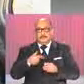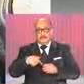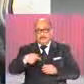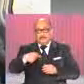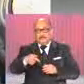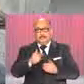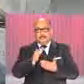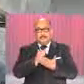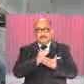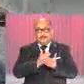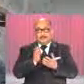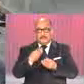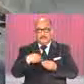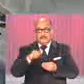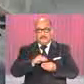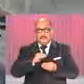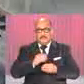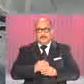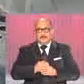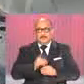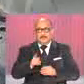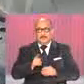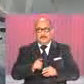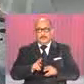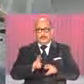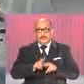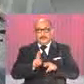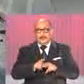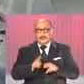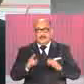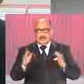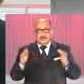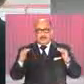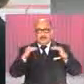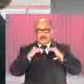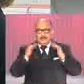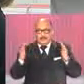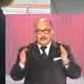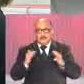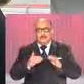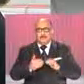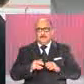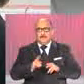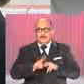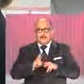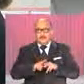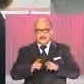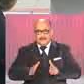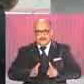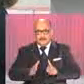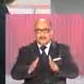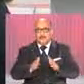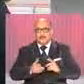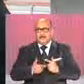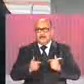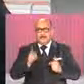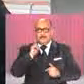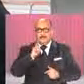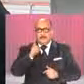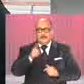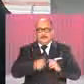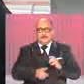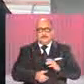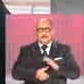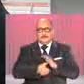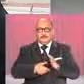عبر تهيئة مسلك خاص لقطارات الأحواز الجنوبية. المشروع هذا يتمثل في جسر تحتي فيه